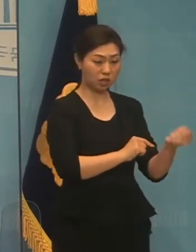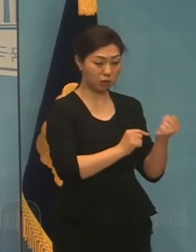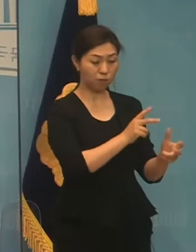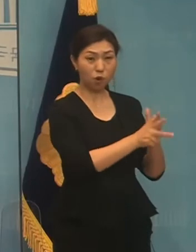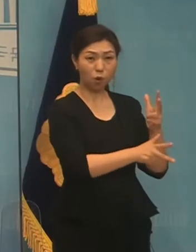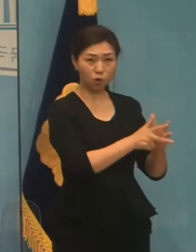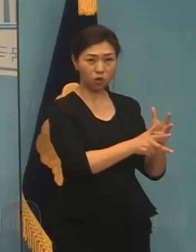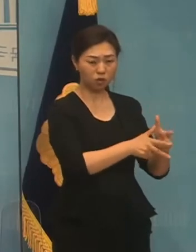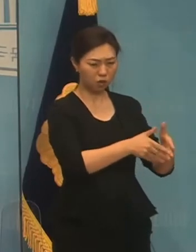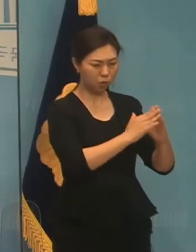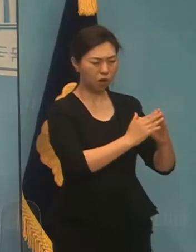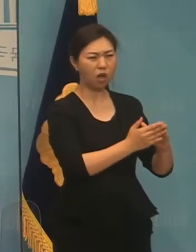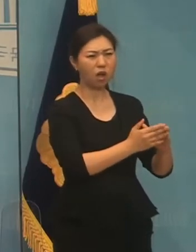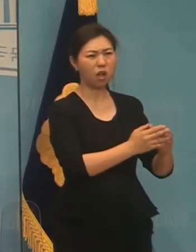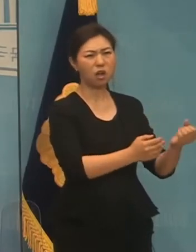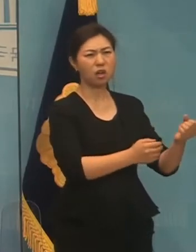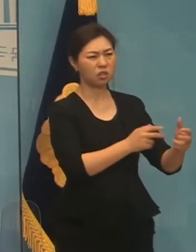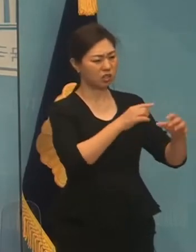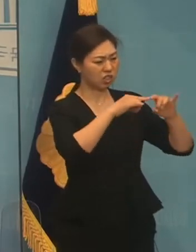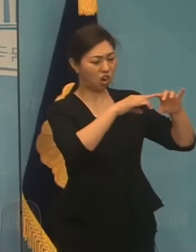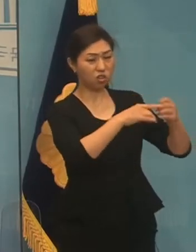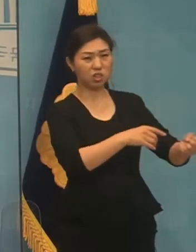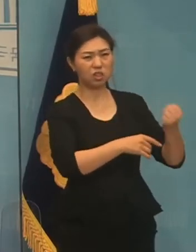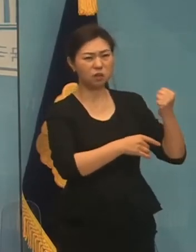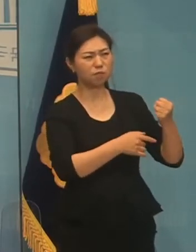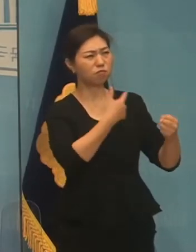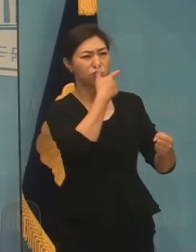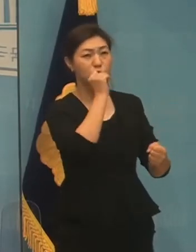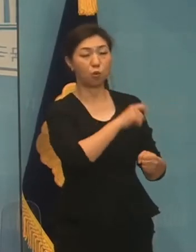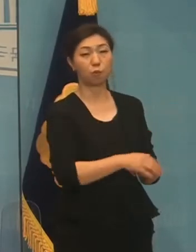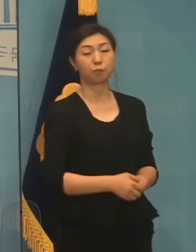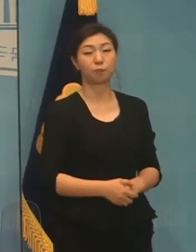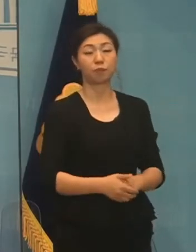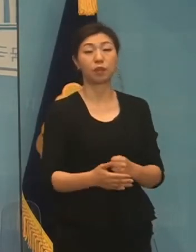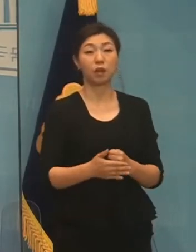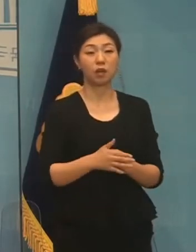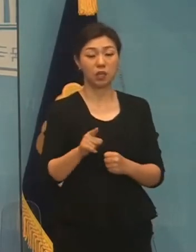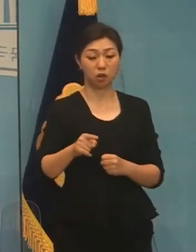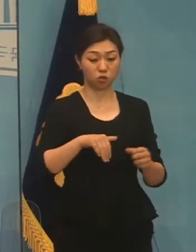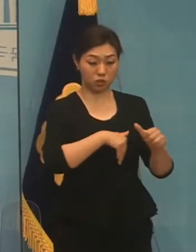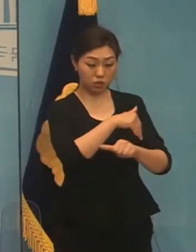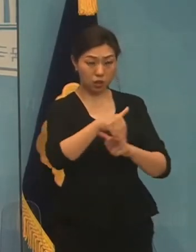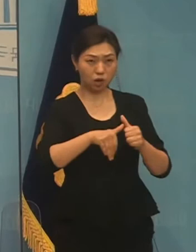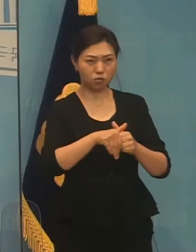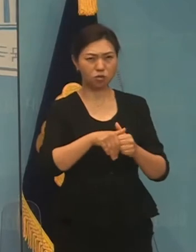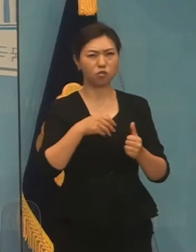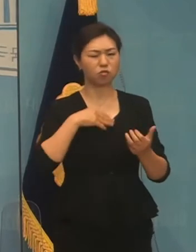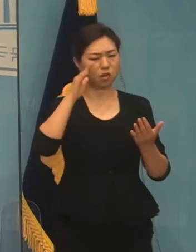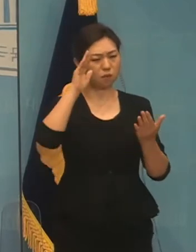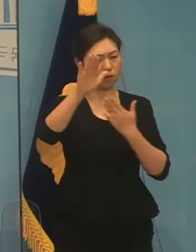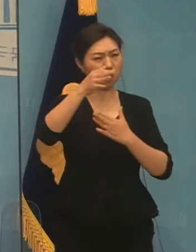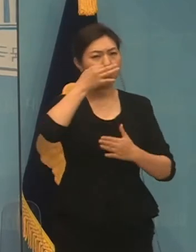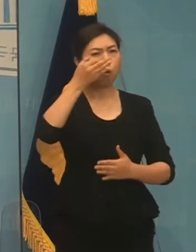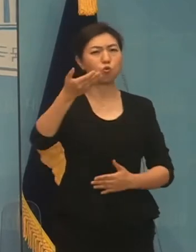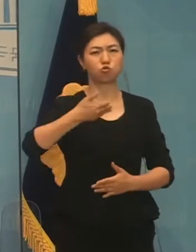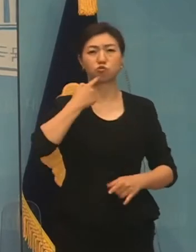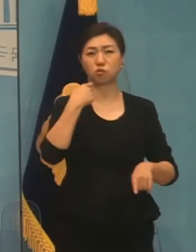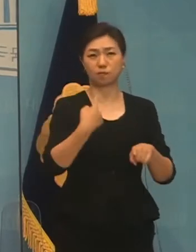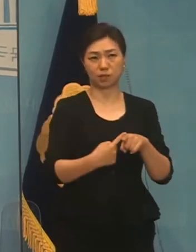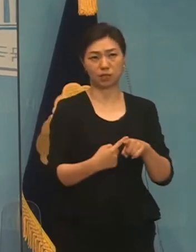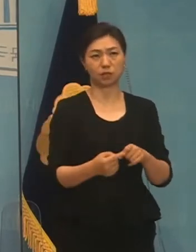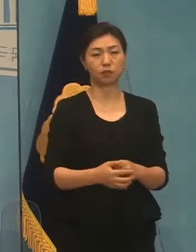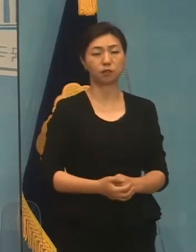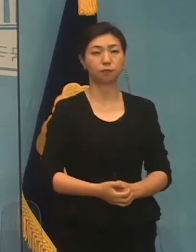못합니다. 이러한 세계시장의 흐름은 우리가 앞으로 나아가야 할 길을 너무나도 명확하게 보여주고 있습니다.